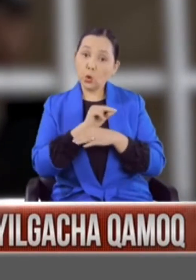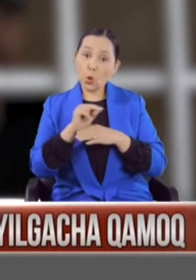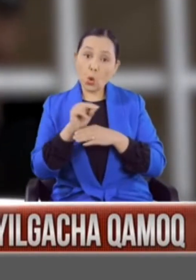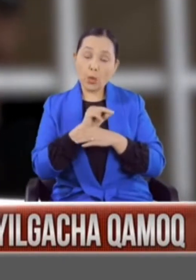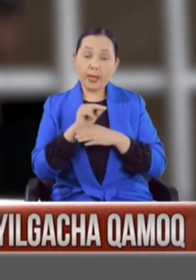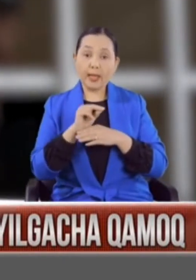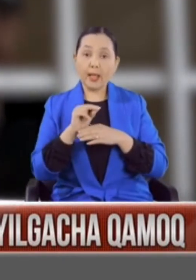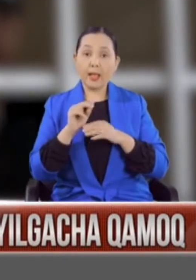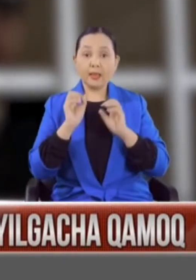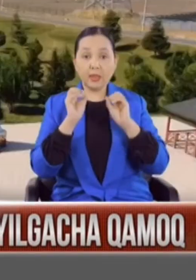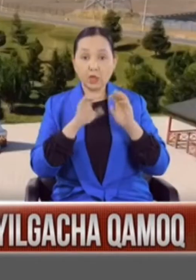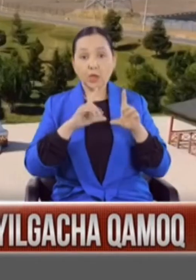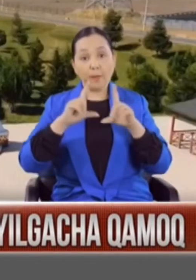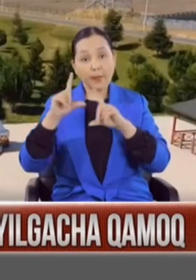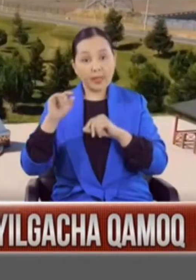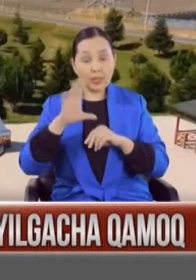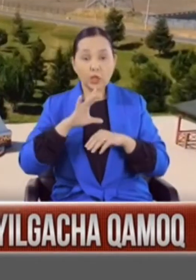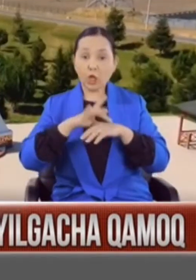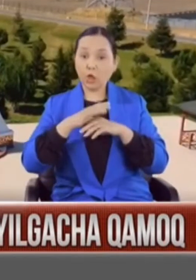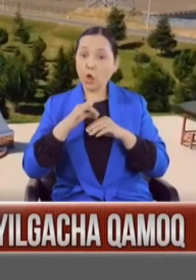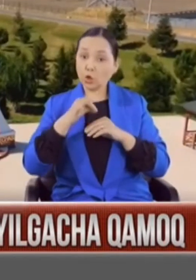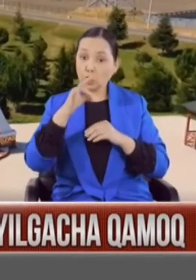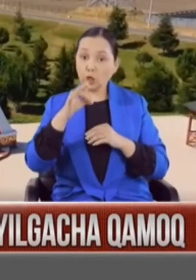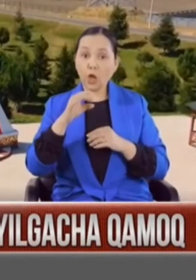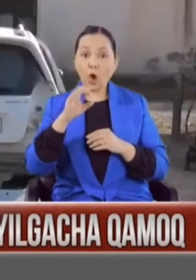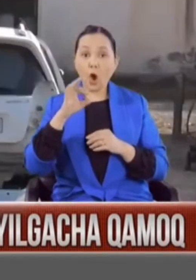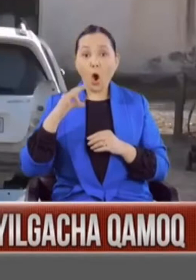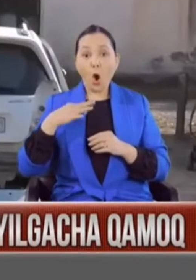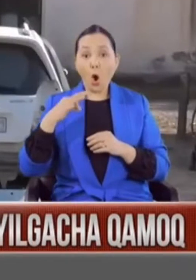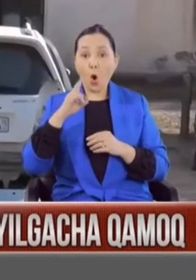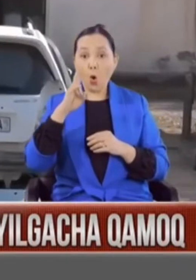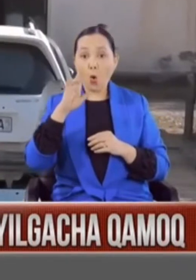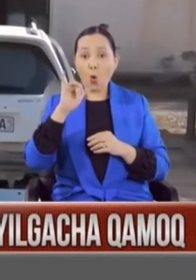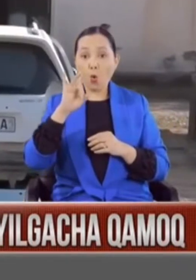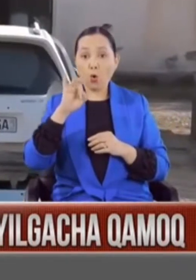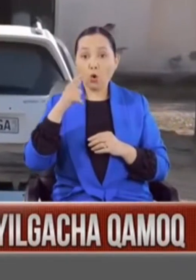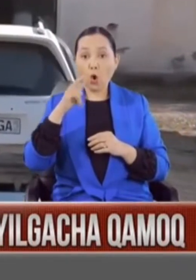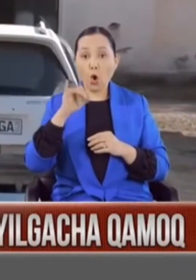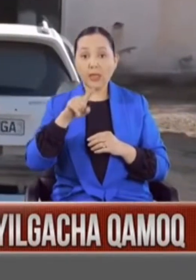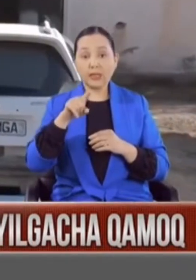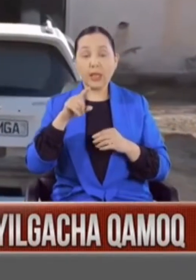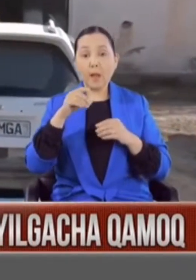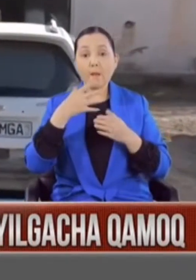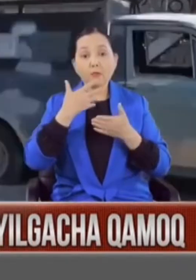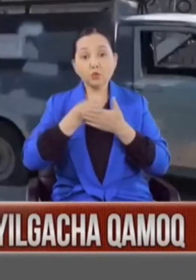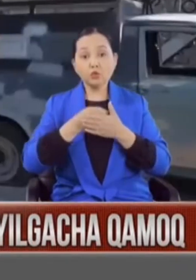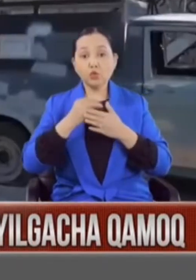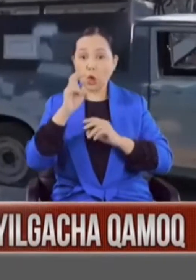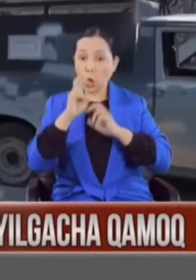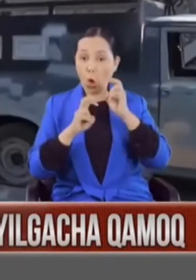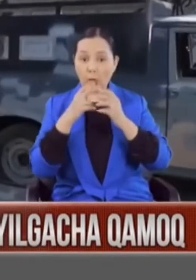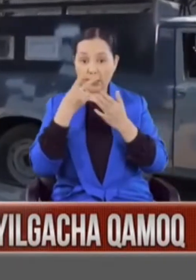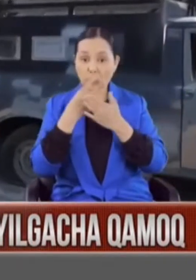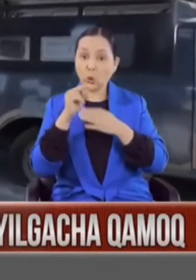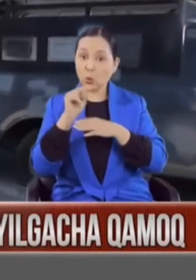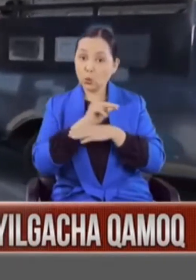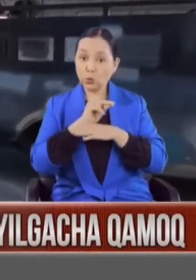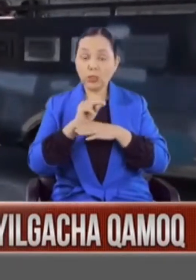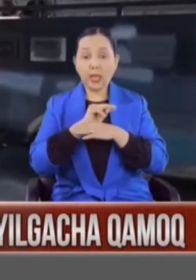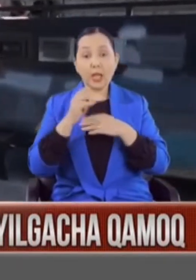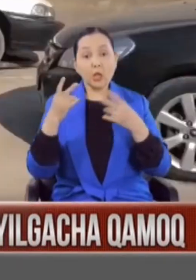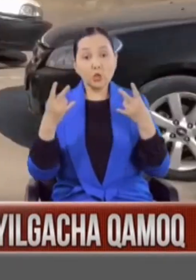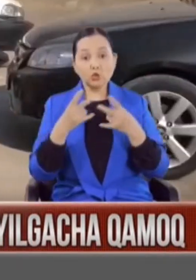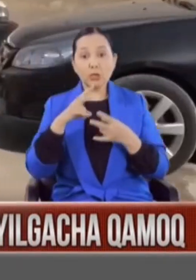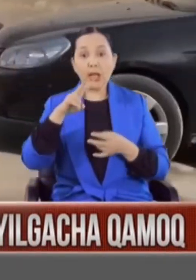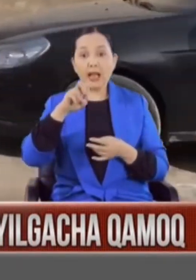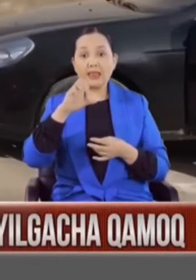sepib berishga tashab ketishdi. Toshkent viloyati Oqqo'rg'on tumanidagi Inoyatilla Samatilla xususiy korxonasiga qarashli ustaxonaga ta'mirlash